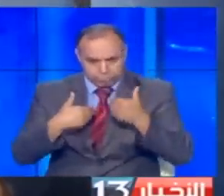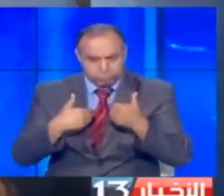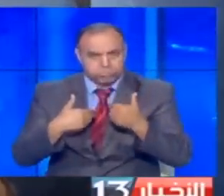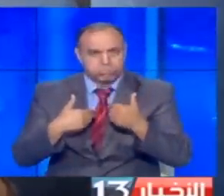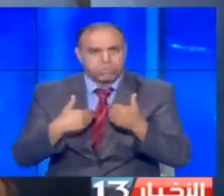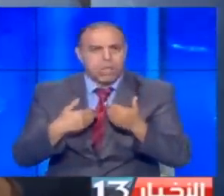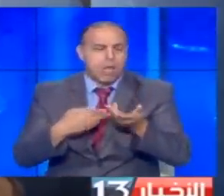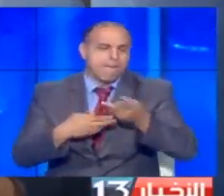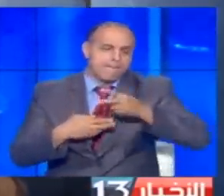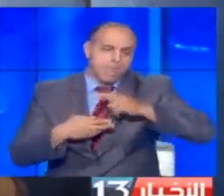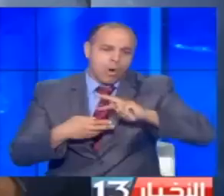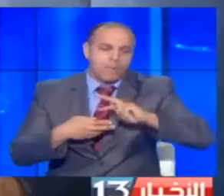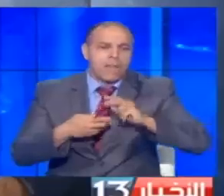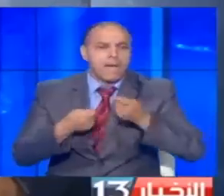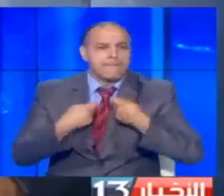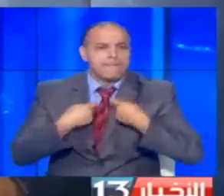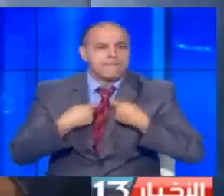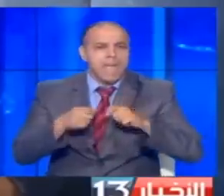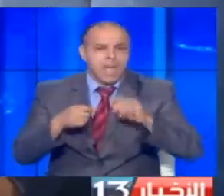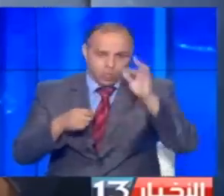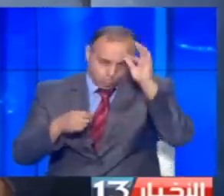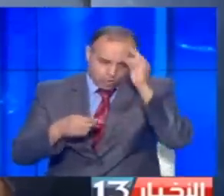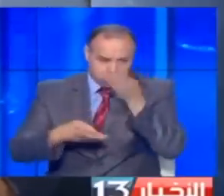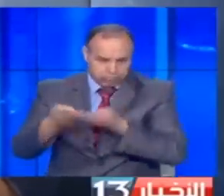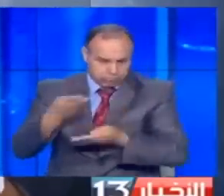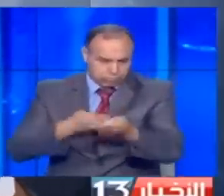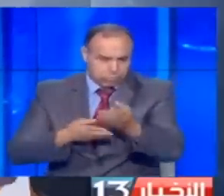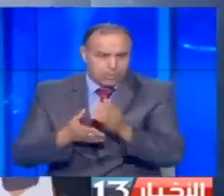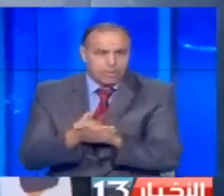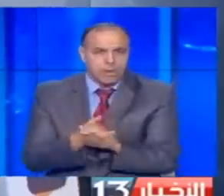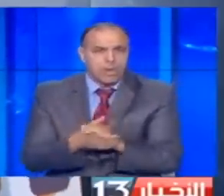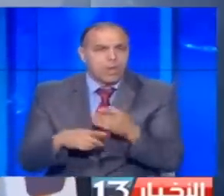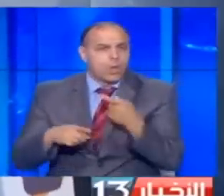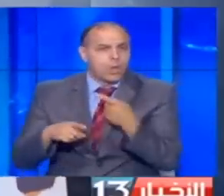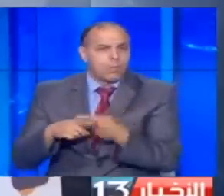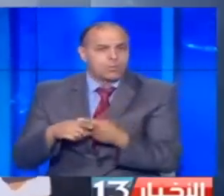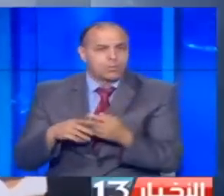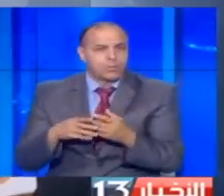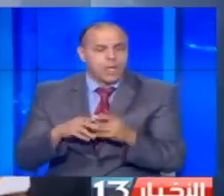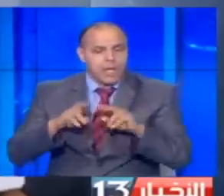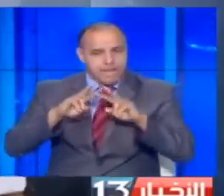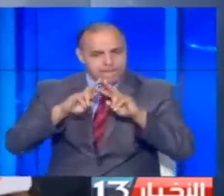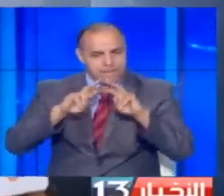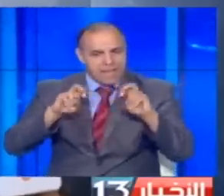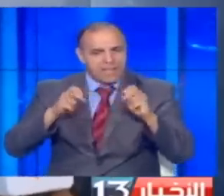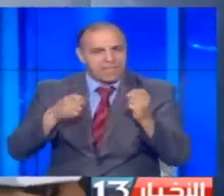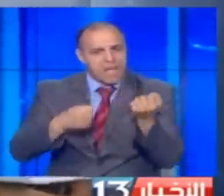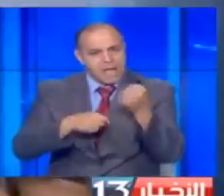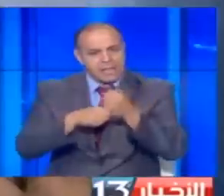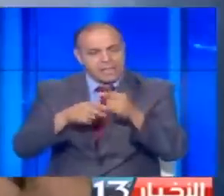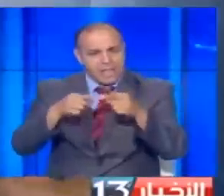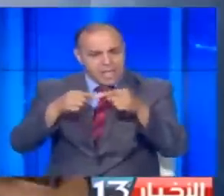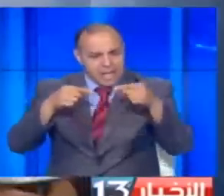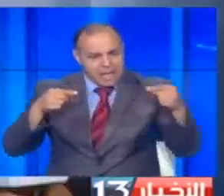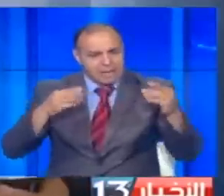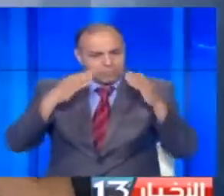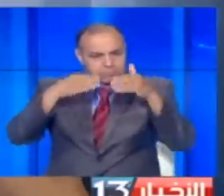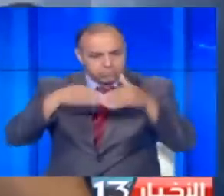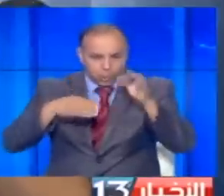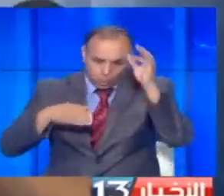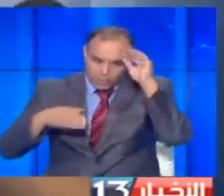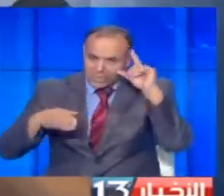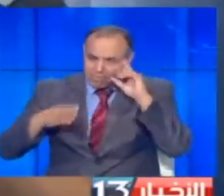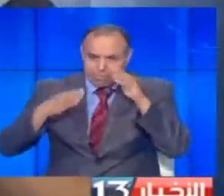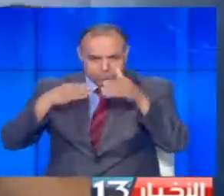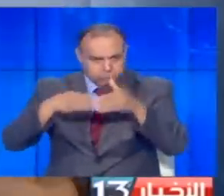بمقابل تصدير السلعه التونسيه اه ايضا اه اه دراسه امكانيه احداث خط بحري بين تونس